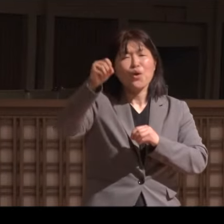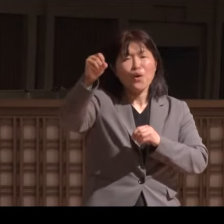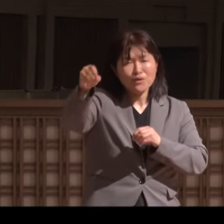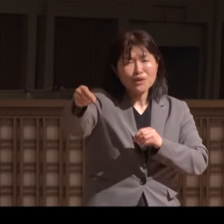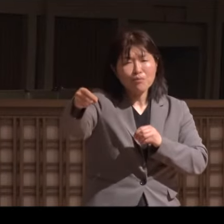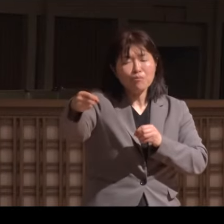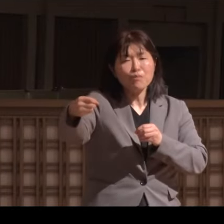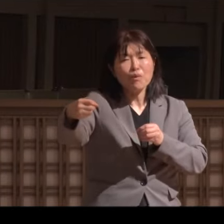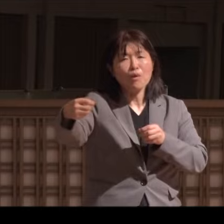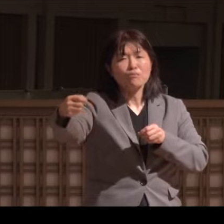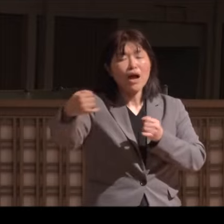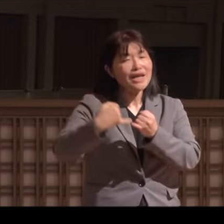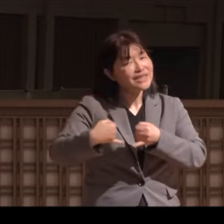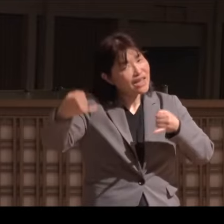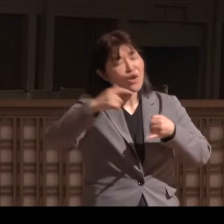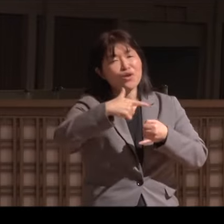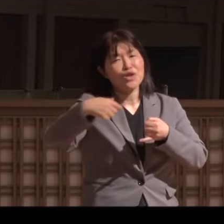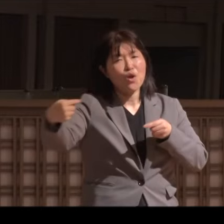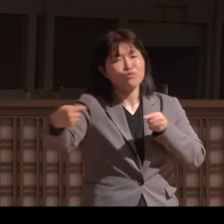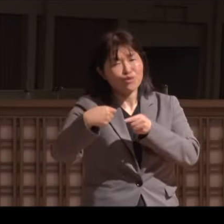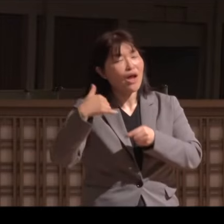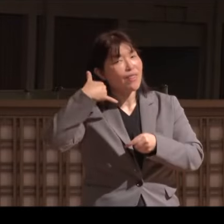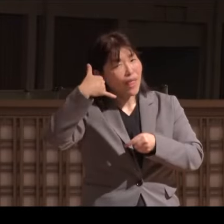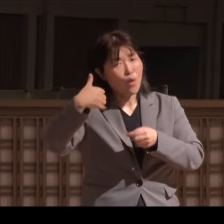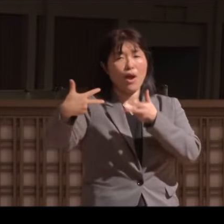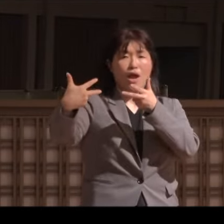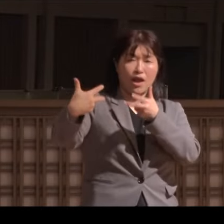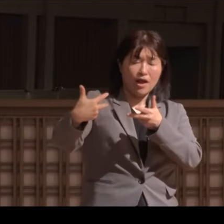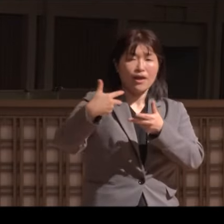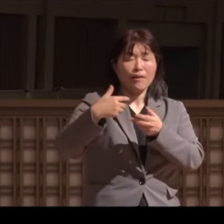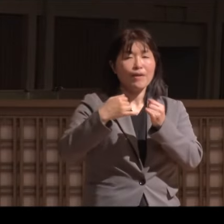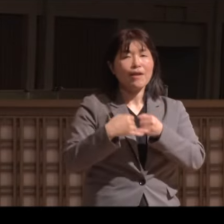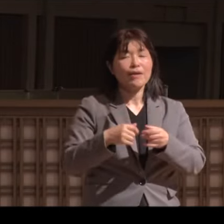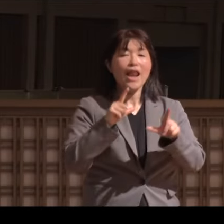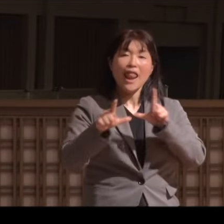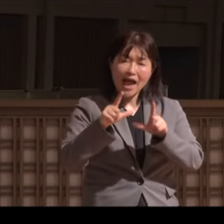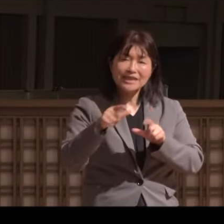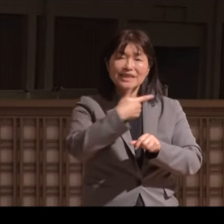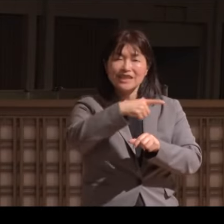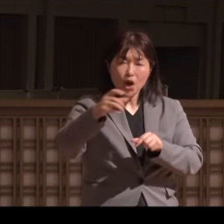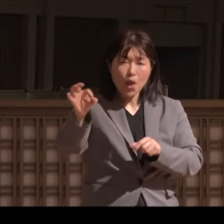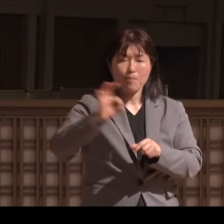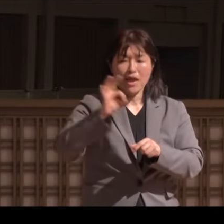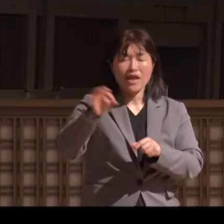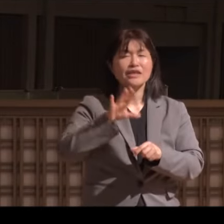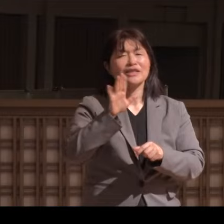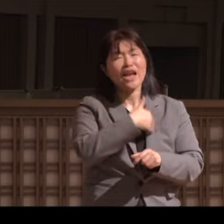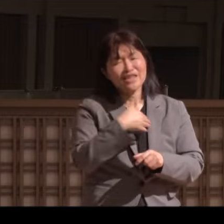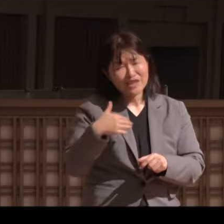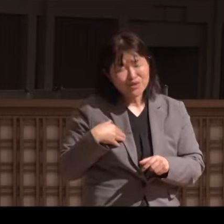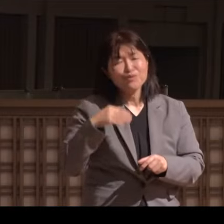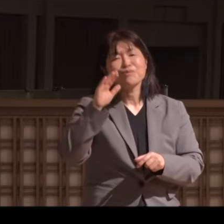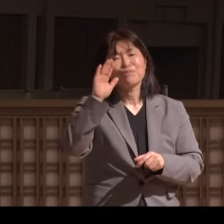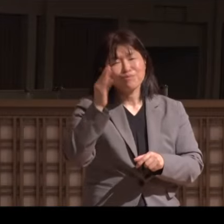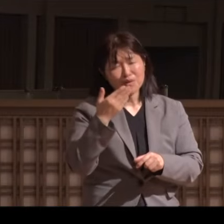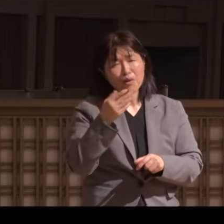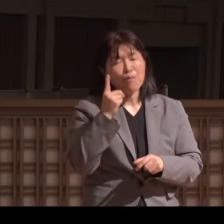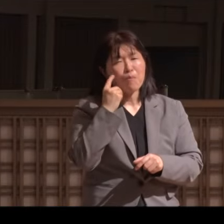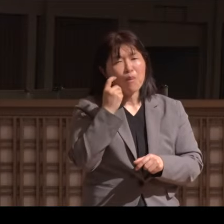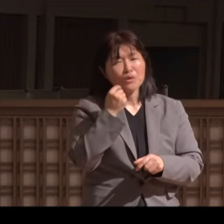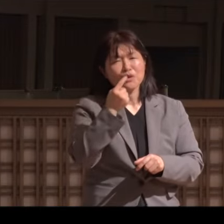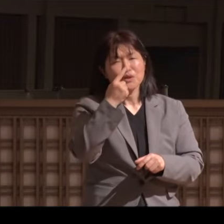繋がろうと思えば繋がれますし電話もテレビ電話もLINEとかにメッセージとかもやり取りはできるんですけれどもやっぱり